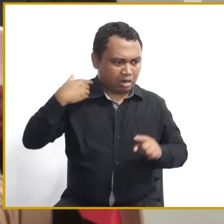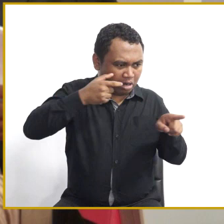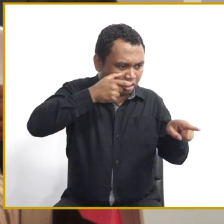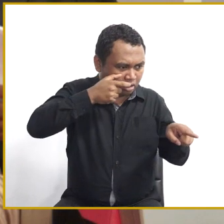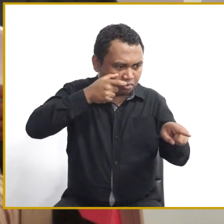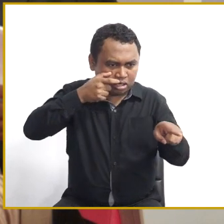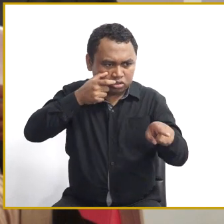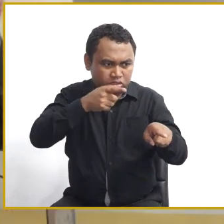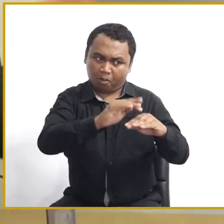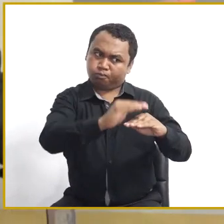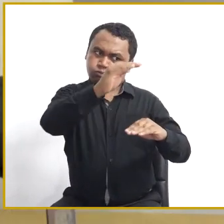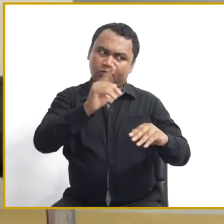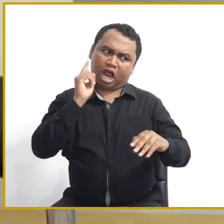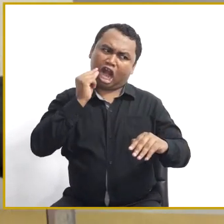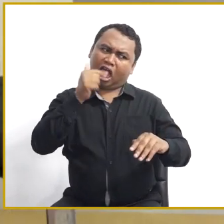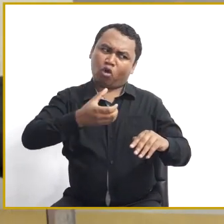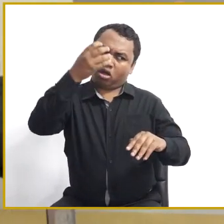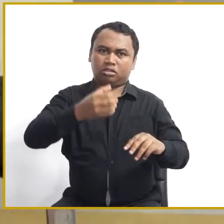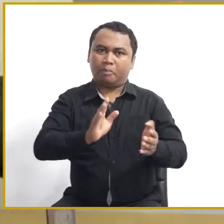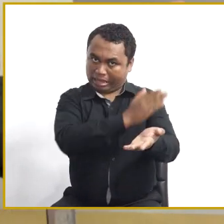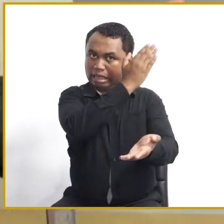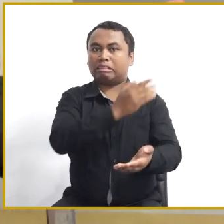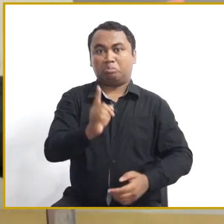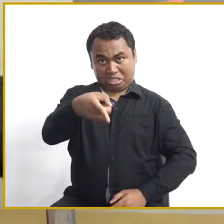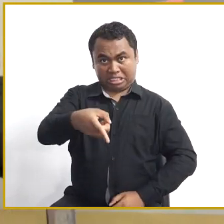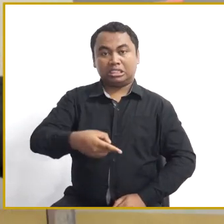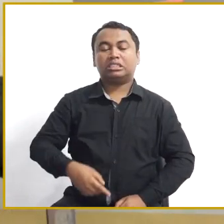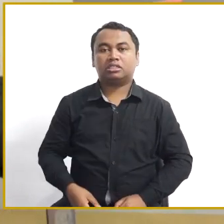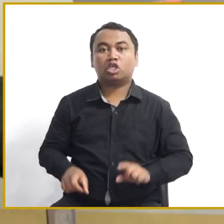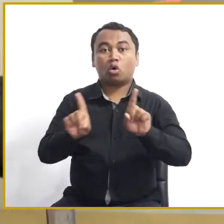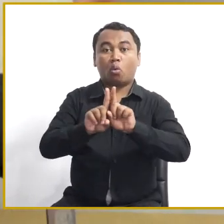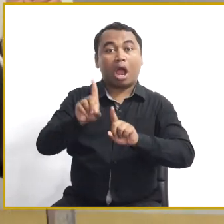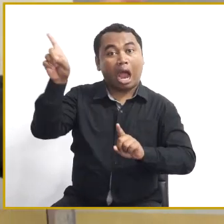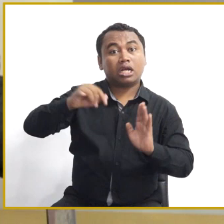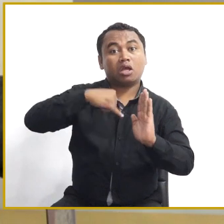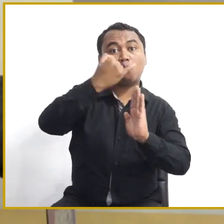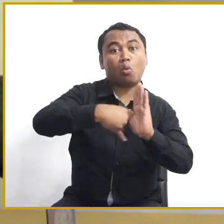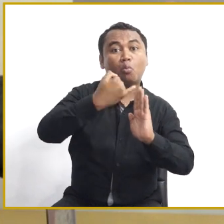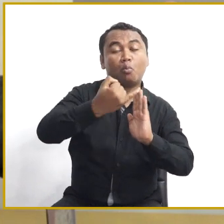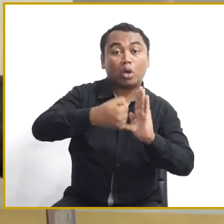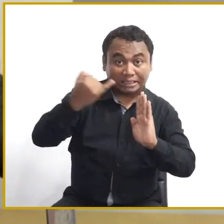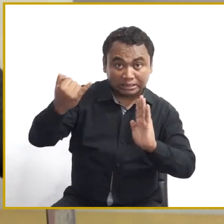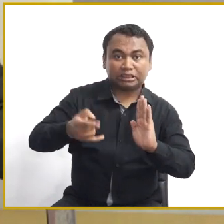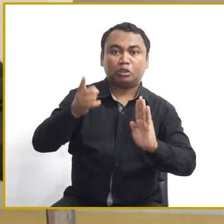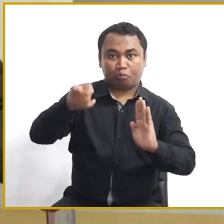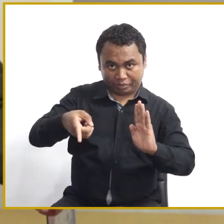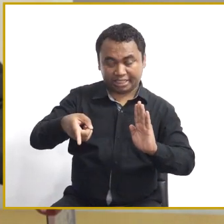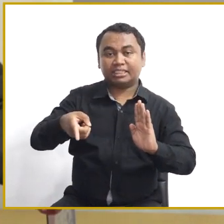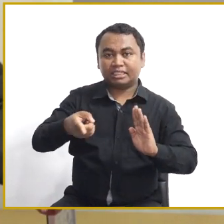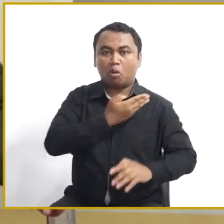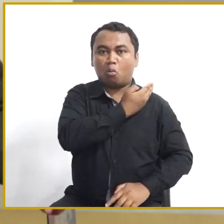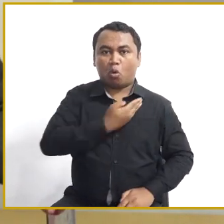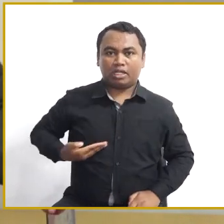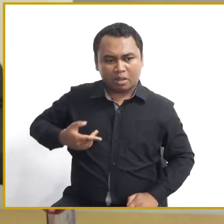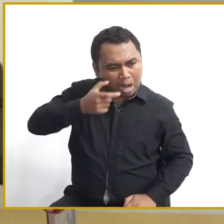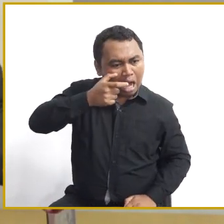Mandehana anao Maurice, misy ny antsoina hoe polisy ekolojika. polisy environnemental mandroarandrora io ngeanao